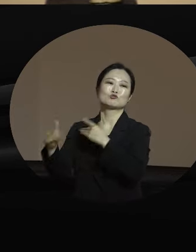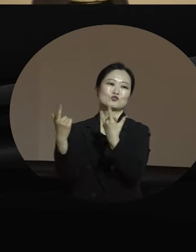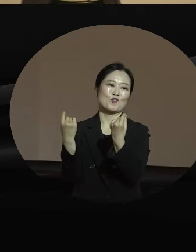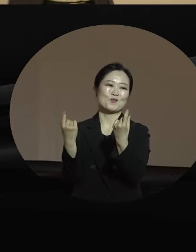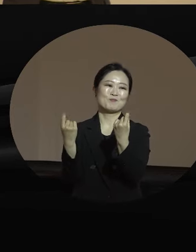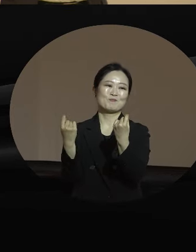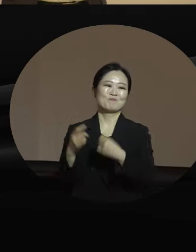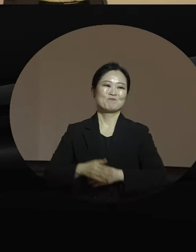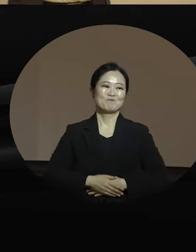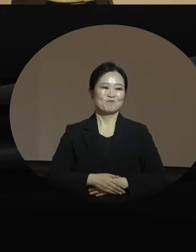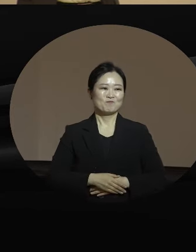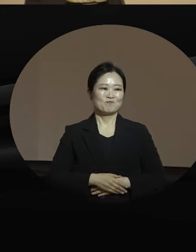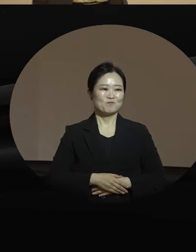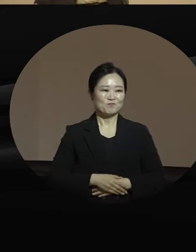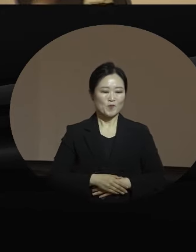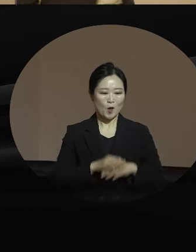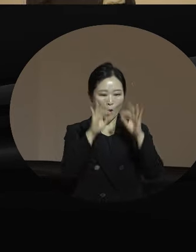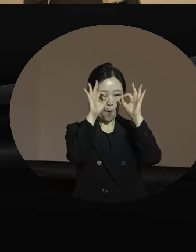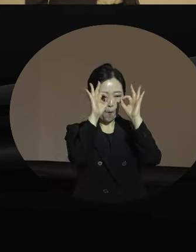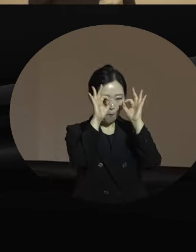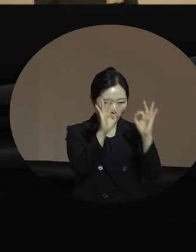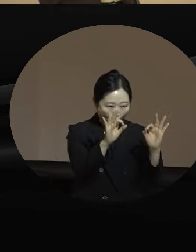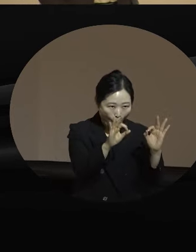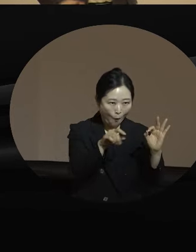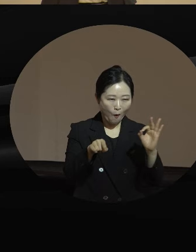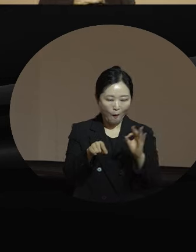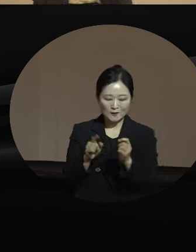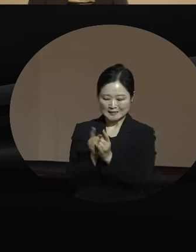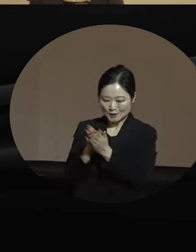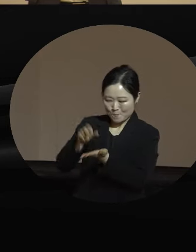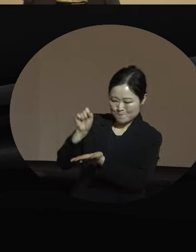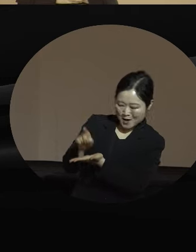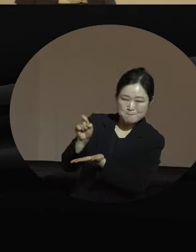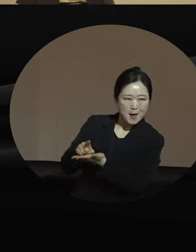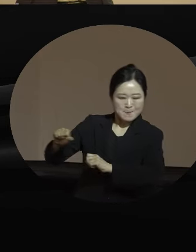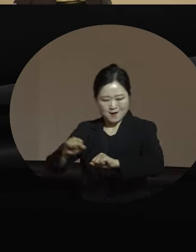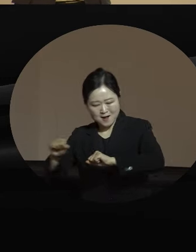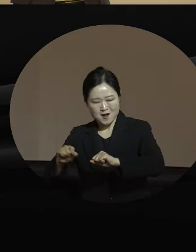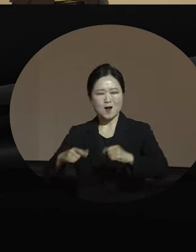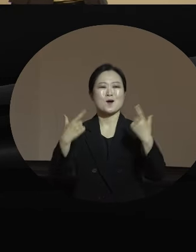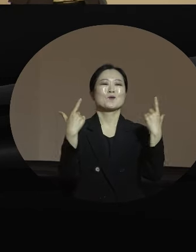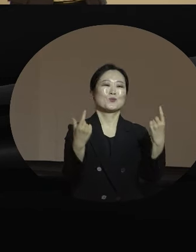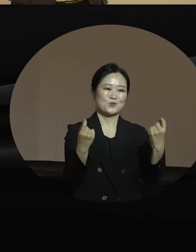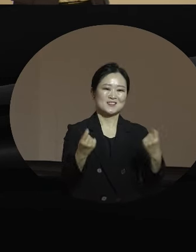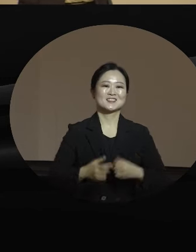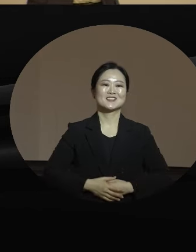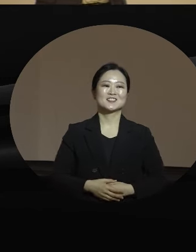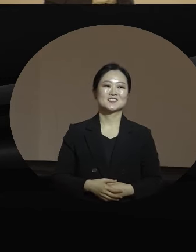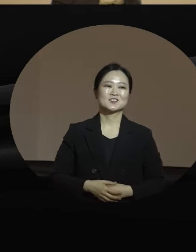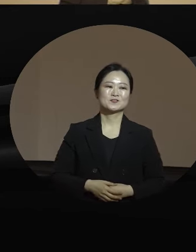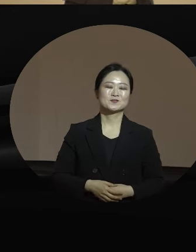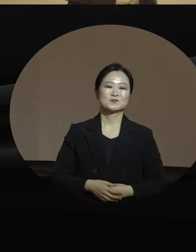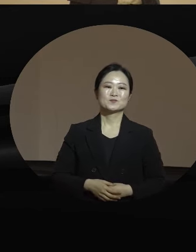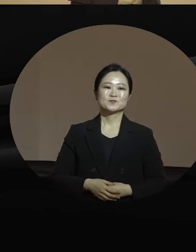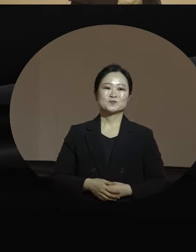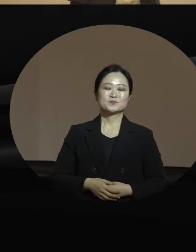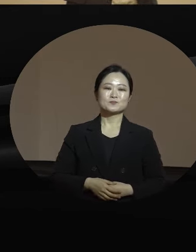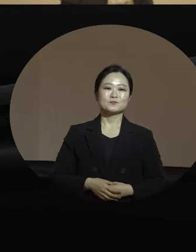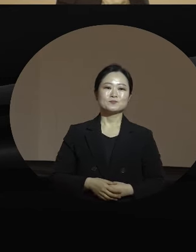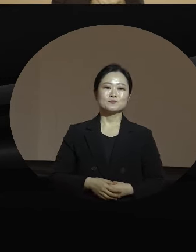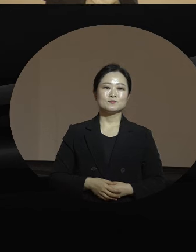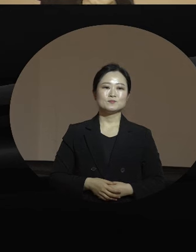하지만 완전히 똑같진 않지만 반쯤은 하고 있는 거예요. 다 근육을 쓰고 있어요. 감독도 하고 있고 너무너무 힘든 거예요. 미러 뉴런이라는